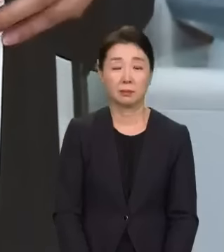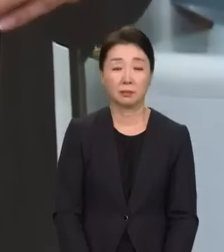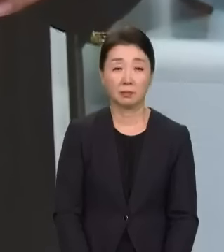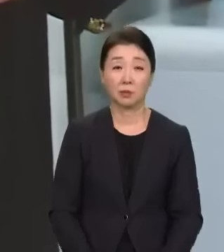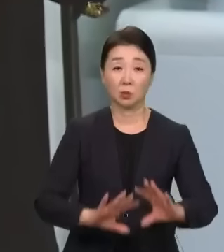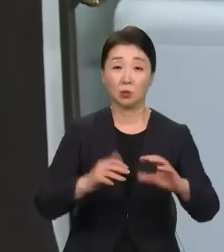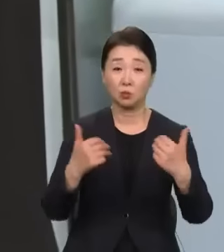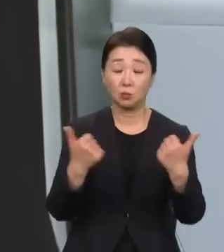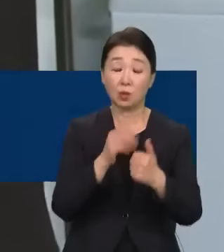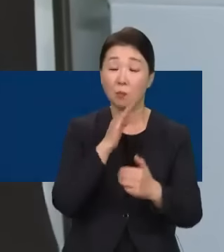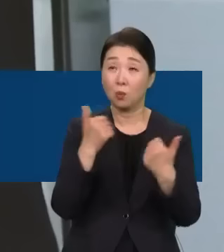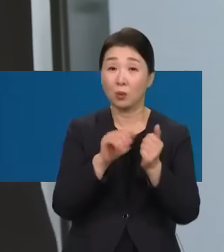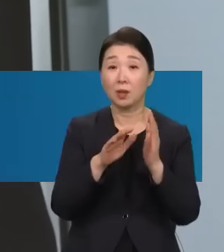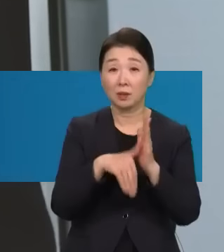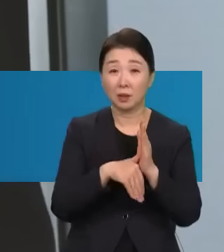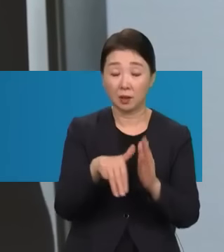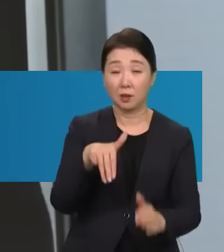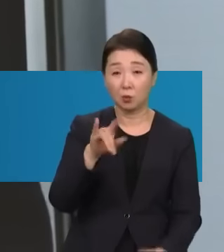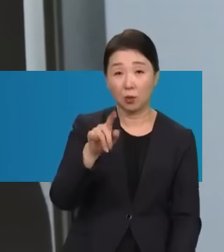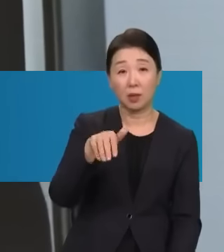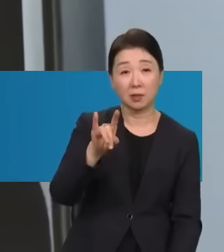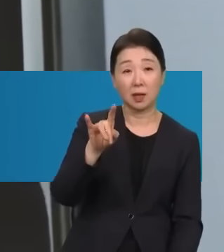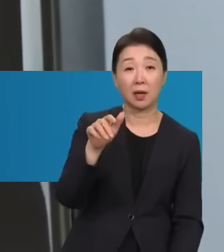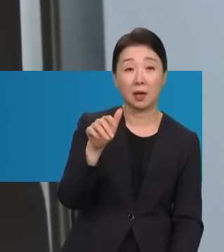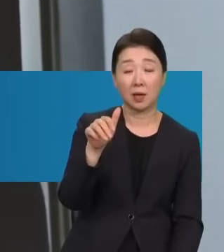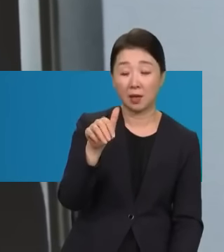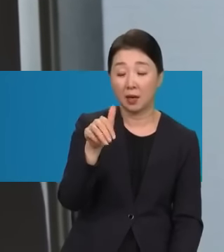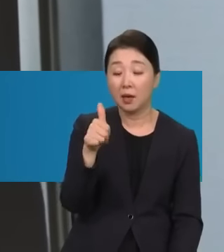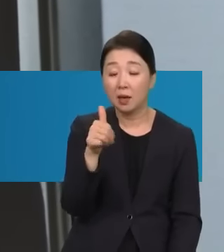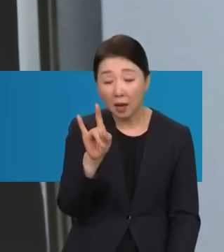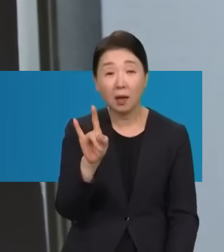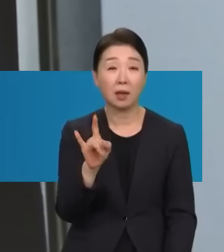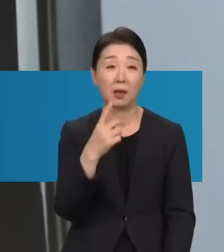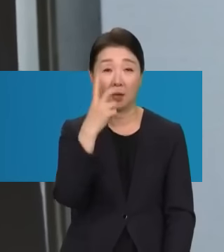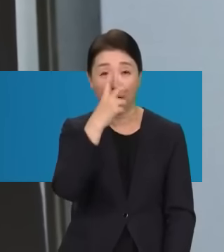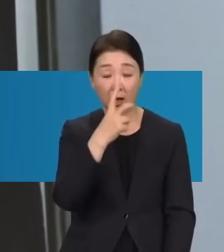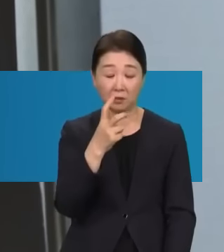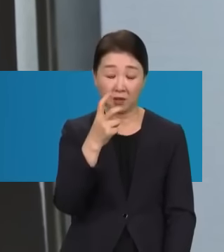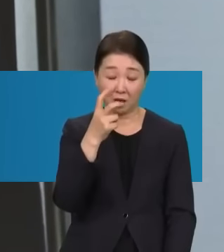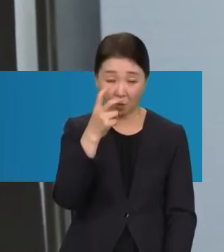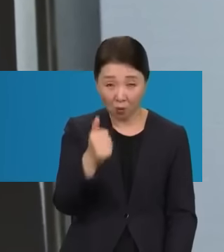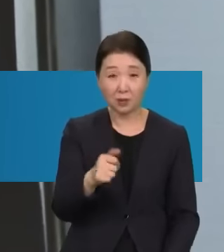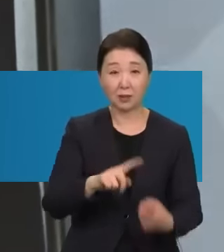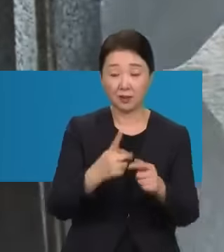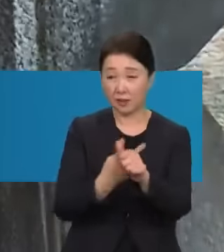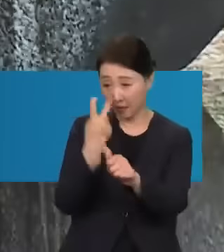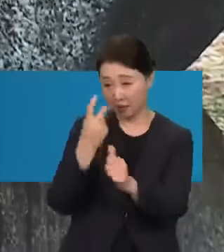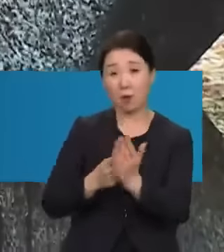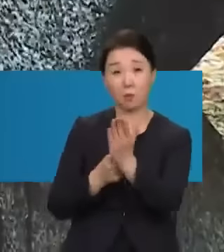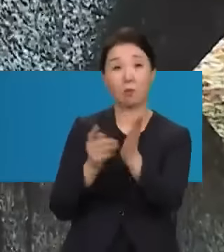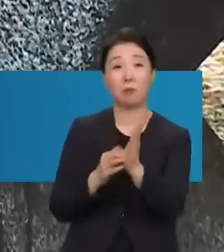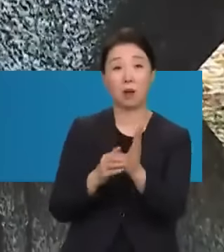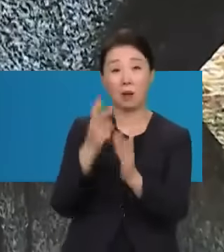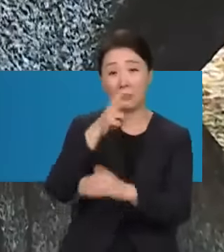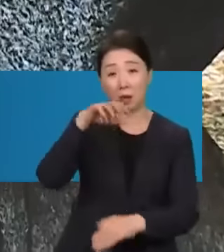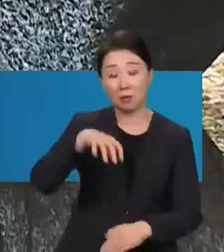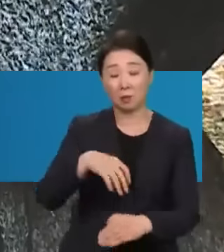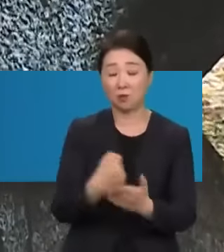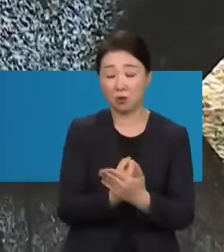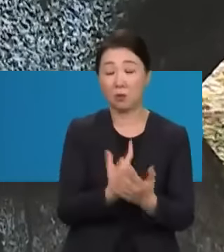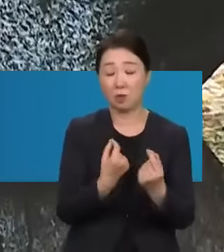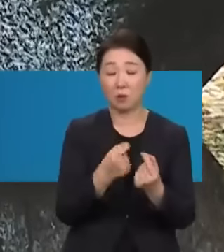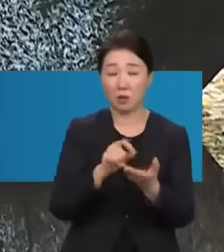오늘 국회 본회의에는 최재해 감사원장에 대한 탄핵안도 보고됐습니다. 감사원은 유감이라며 즉각